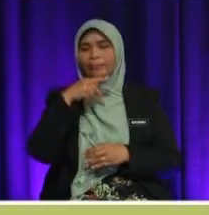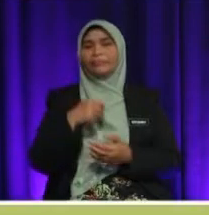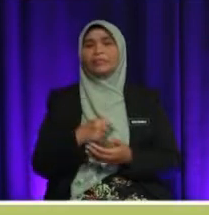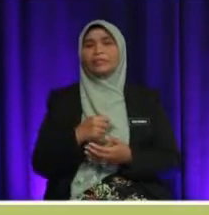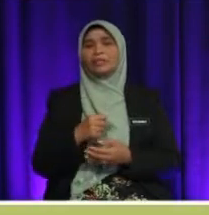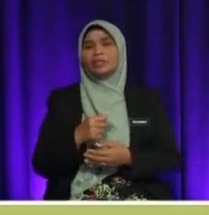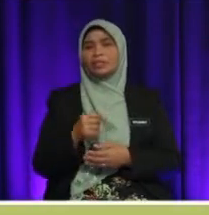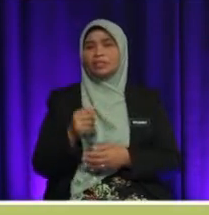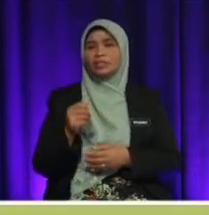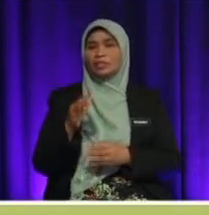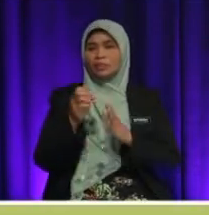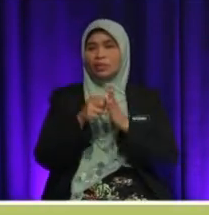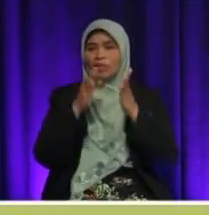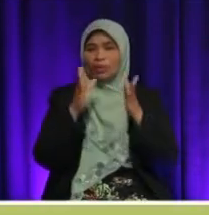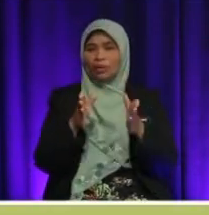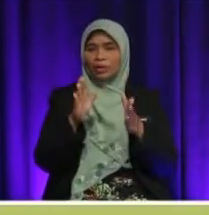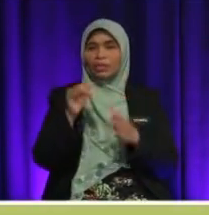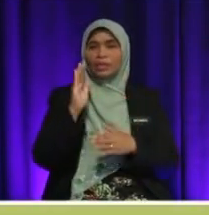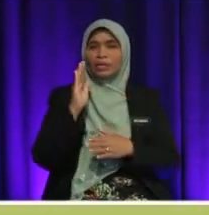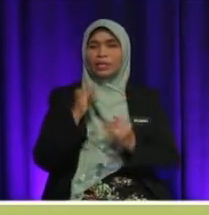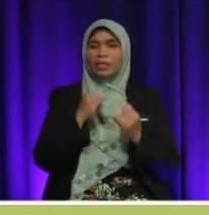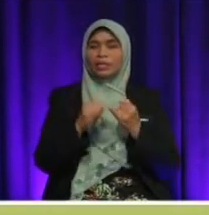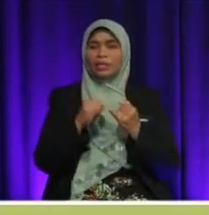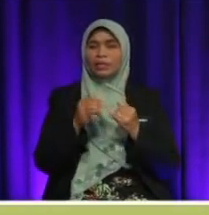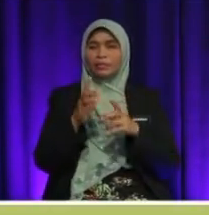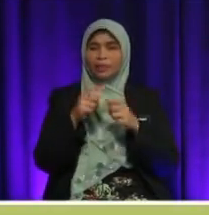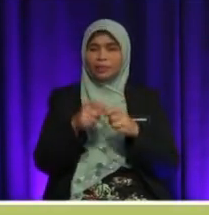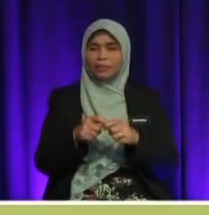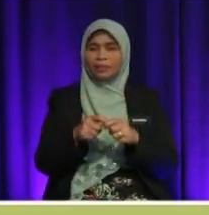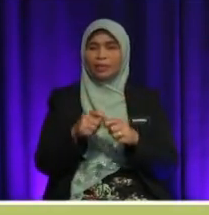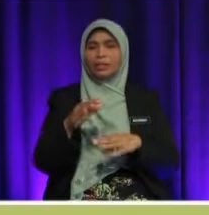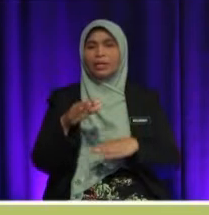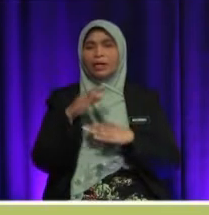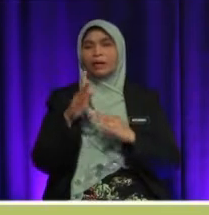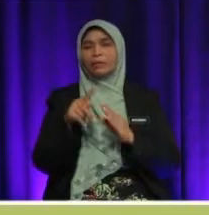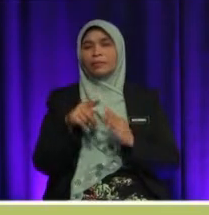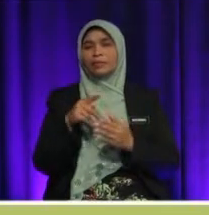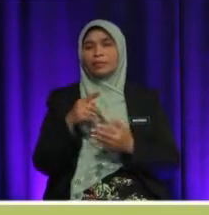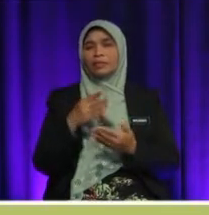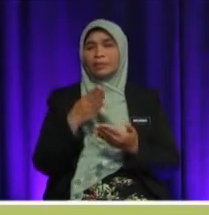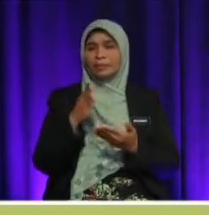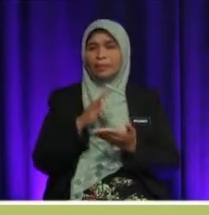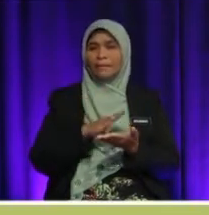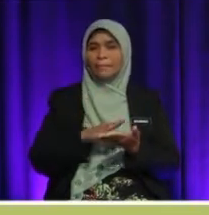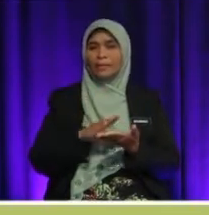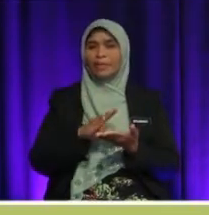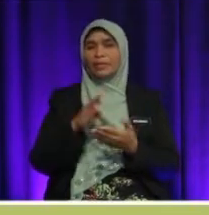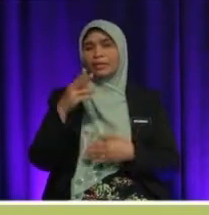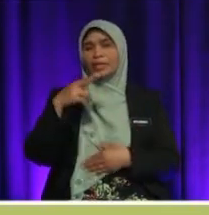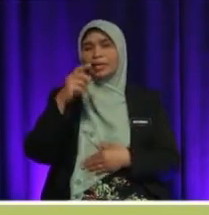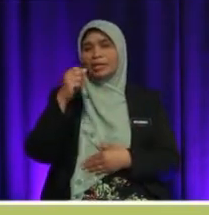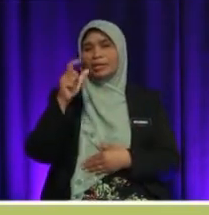sikap etis Cut seseorang yang akhirnya menentukan tahap keberhasilan hidupnya Jadi